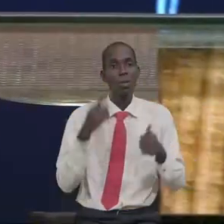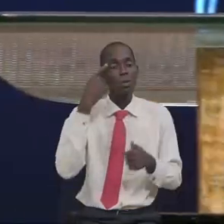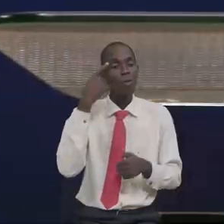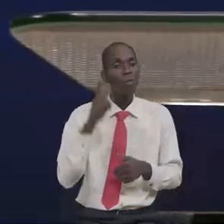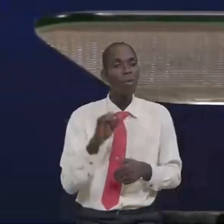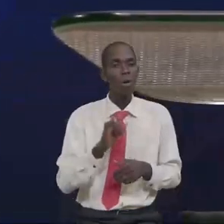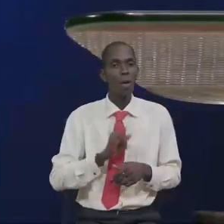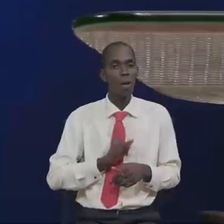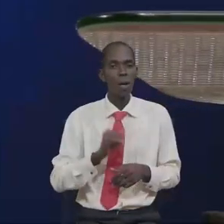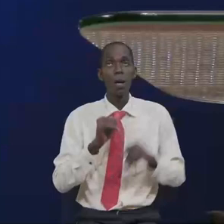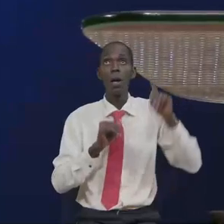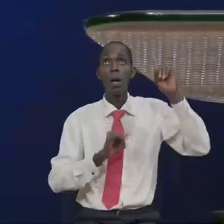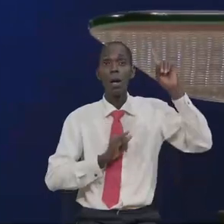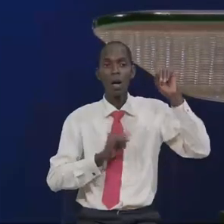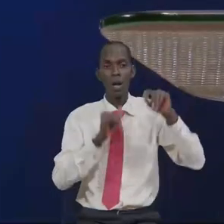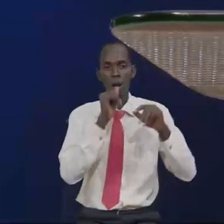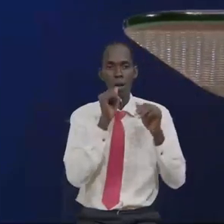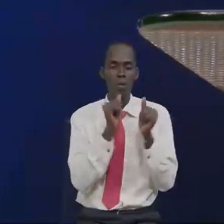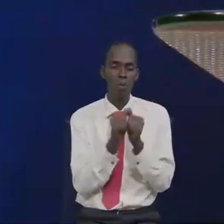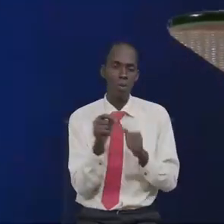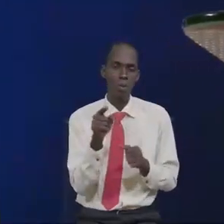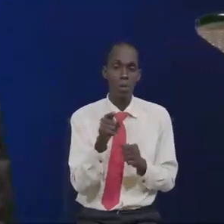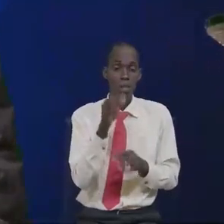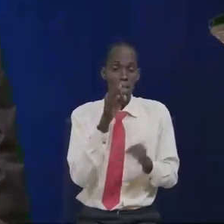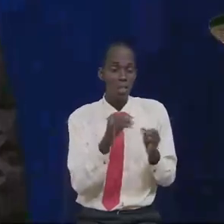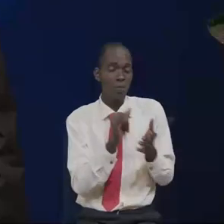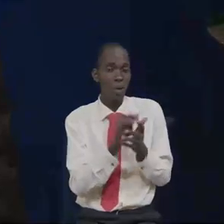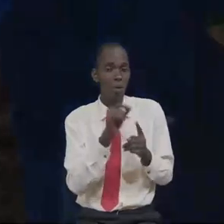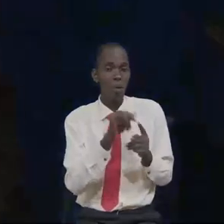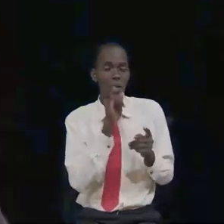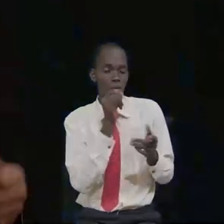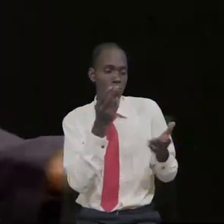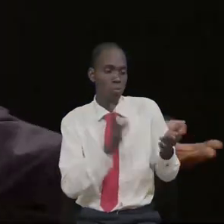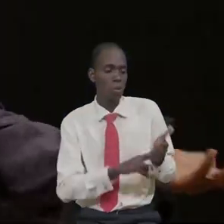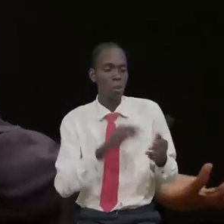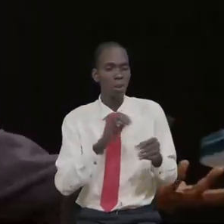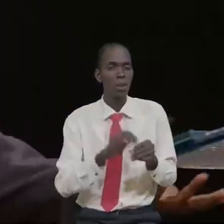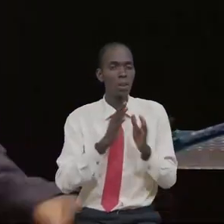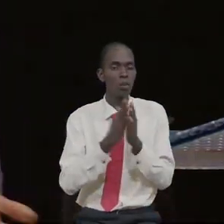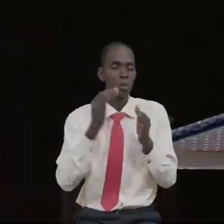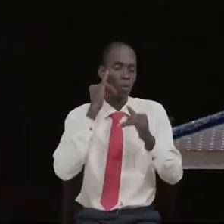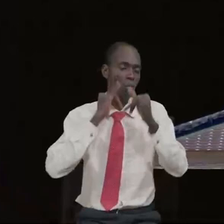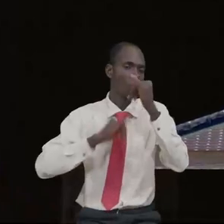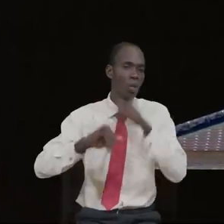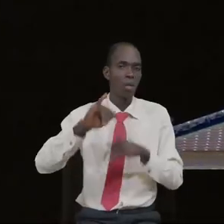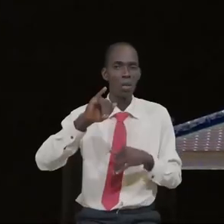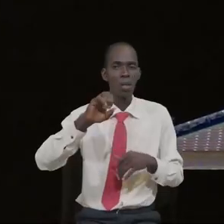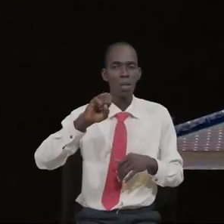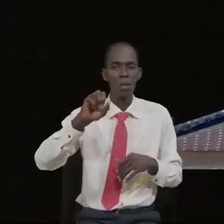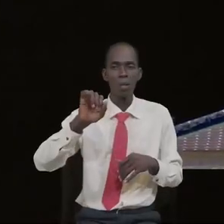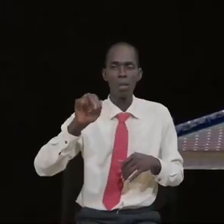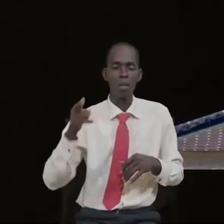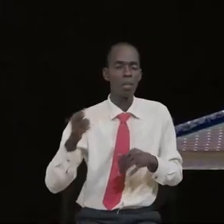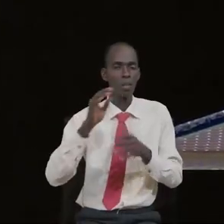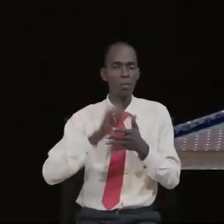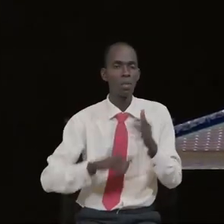Car je suis avec toi. Vous comprenez? C'est écrit en Ésaïe 41. Mais Paul ne l'a pas